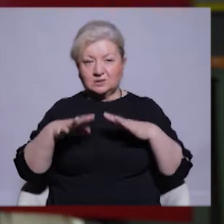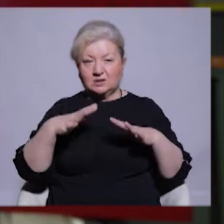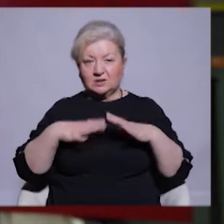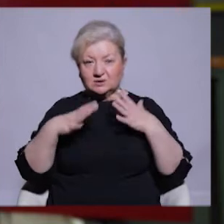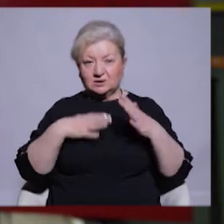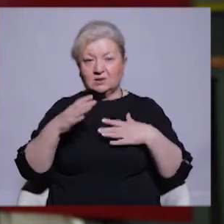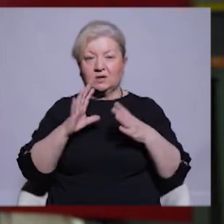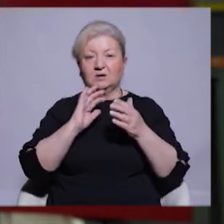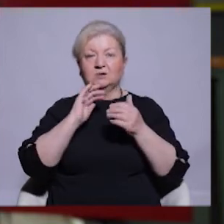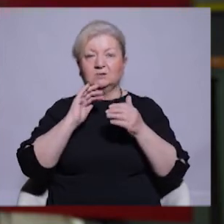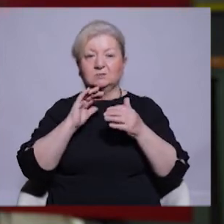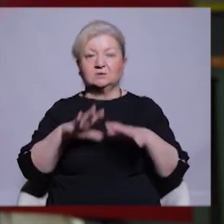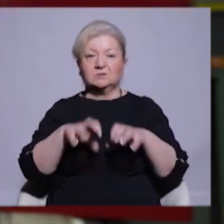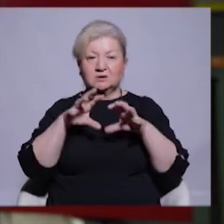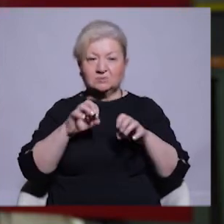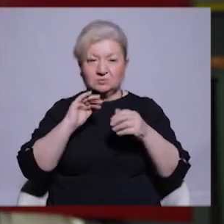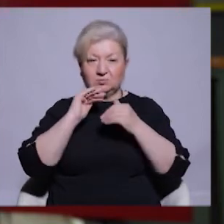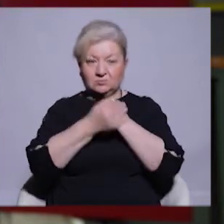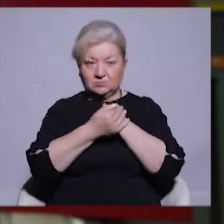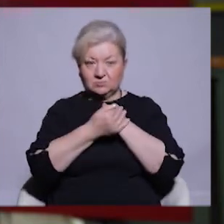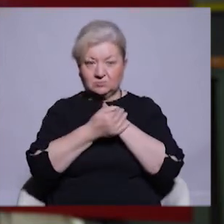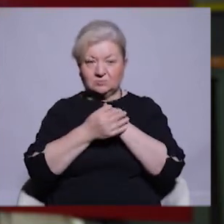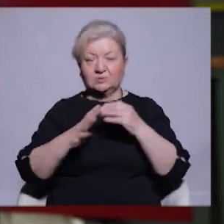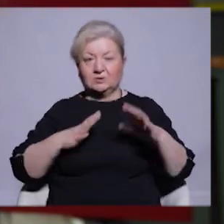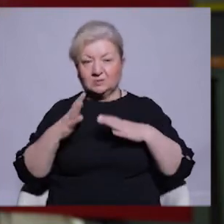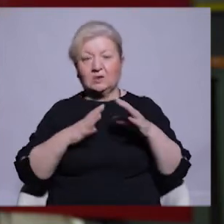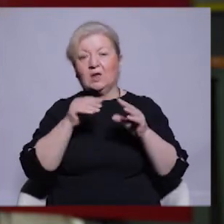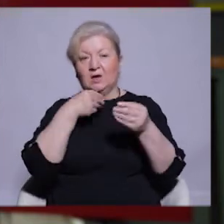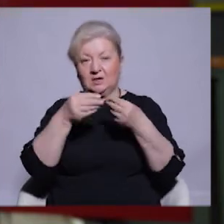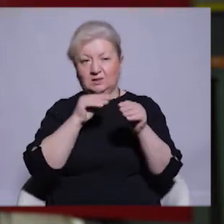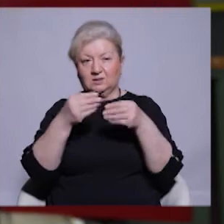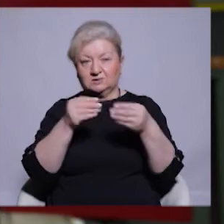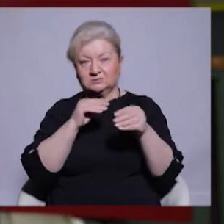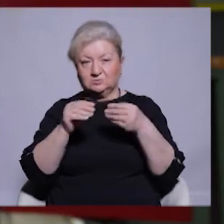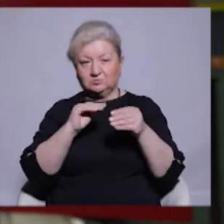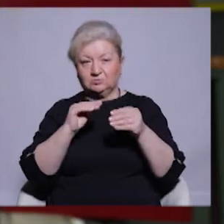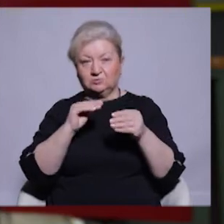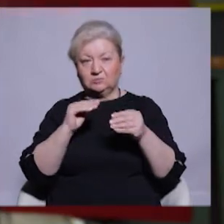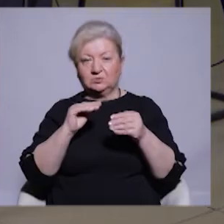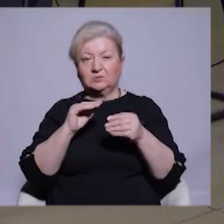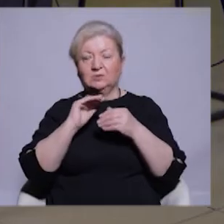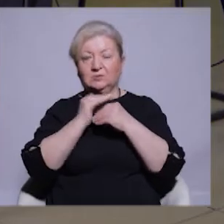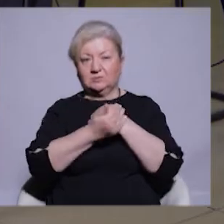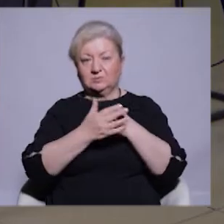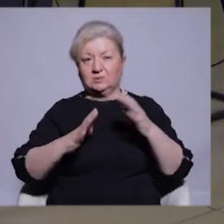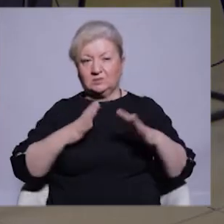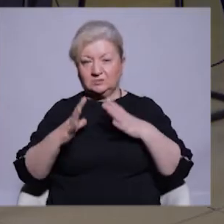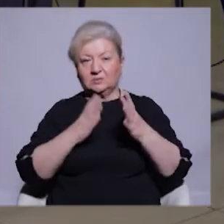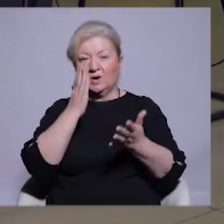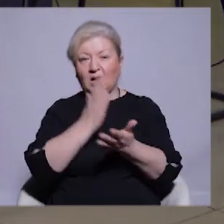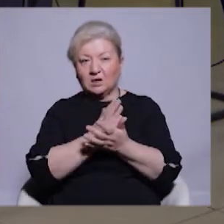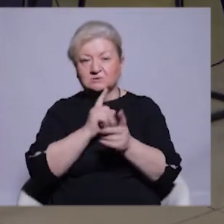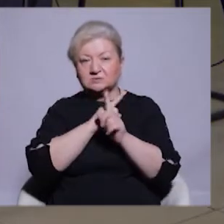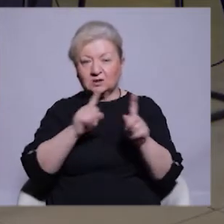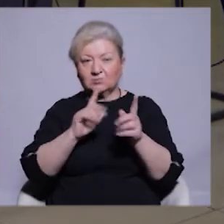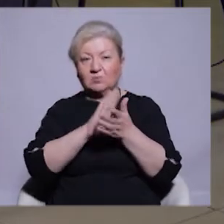გრავიტაციული პოტენციური და მესამე ელასტიური დეფორმაციის, ანუ ელასტიური პოტენციური ენერგია. არის გარკვეული